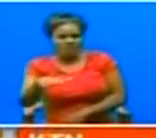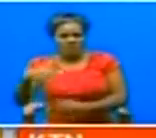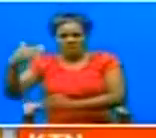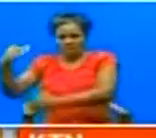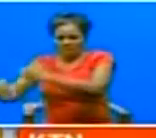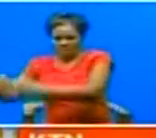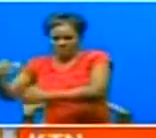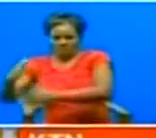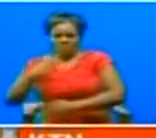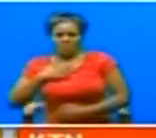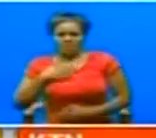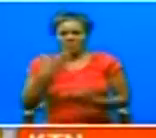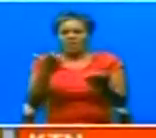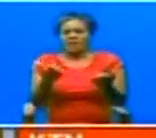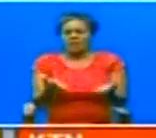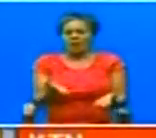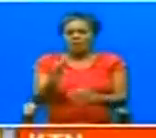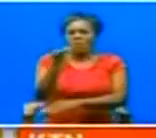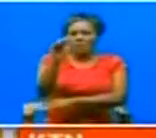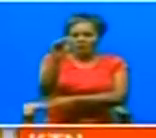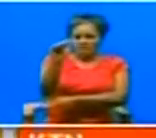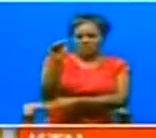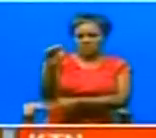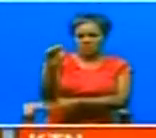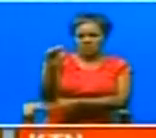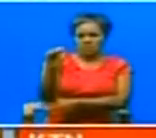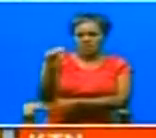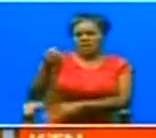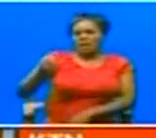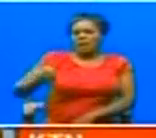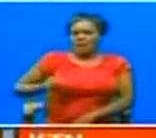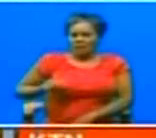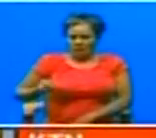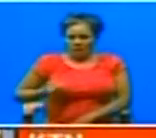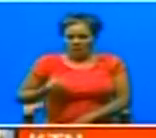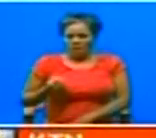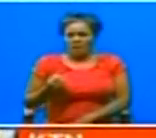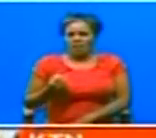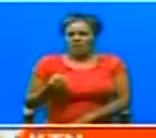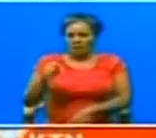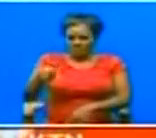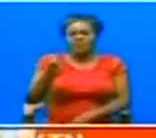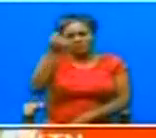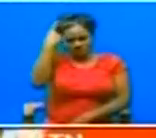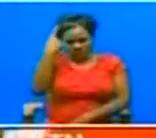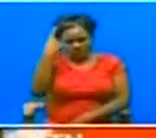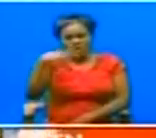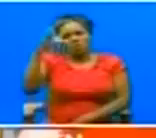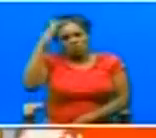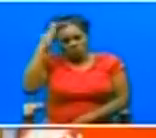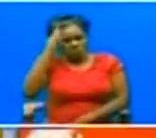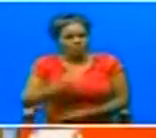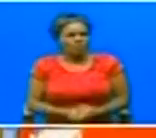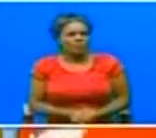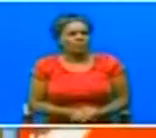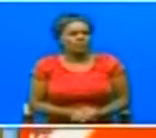jirani. Sasa imeomba Khadija na akaelewa, anajua namna hii.